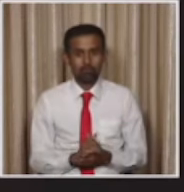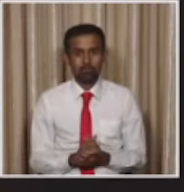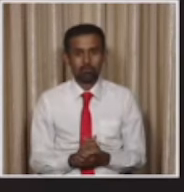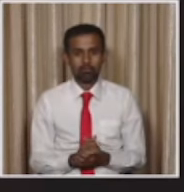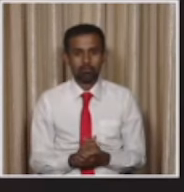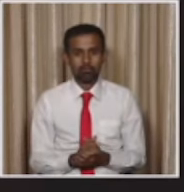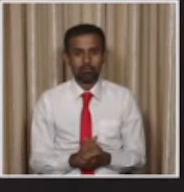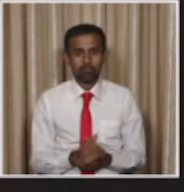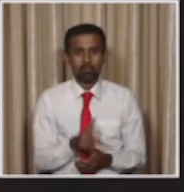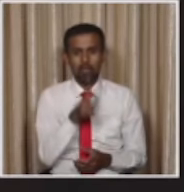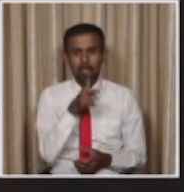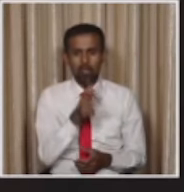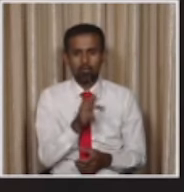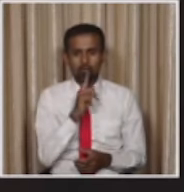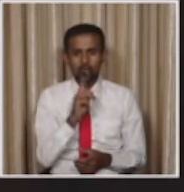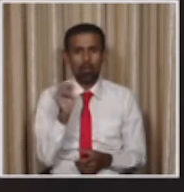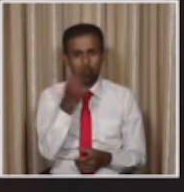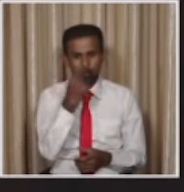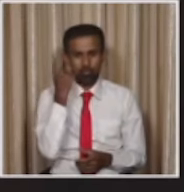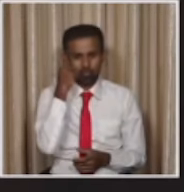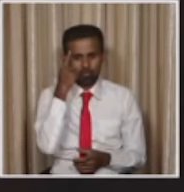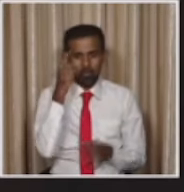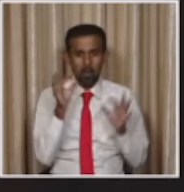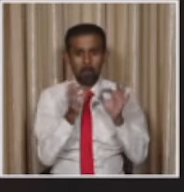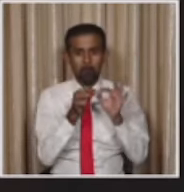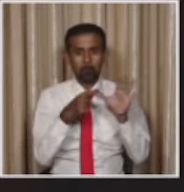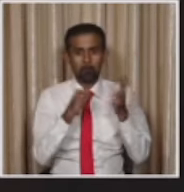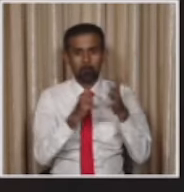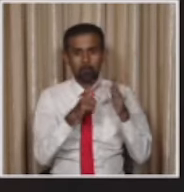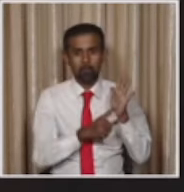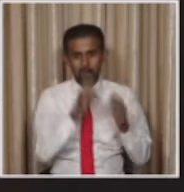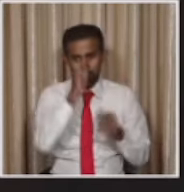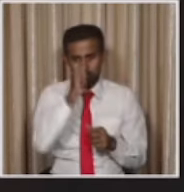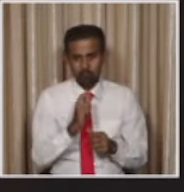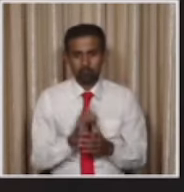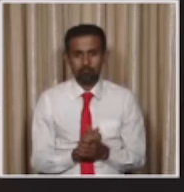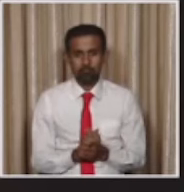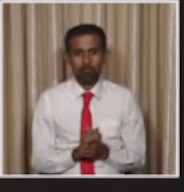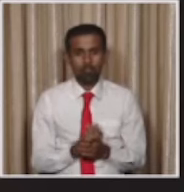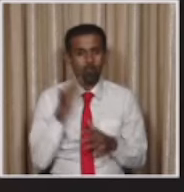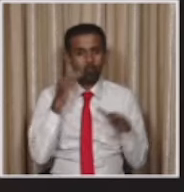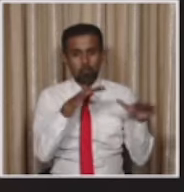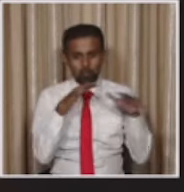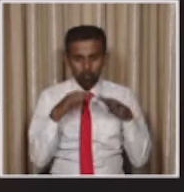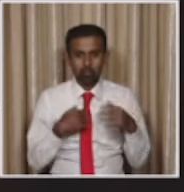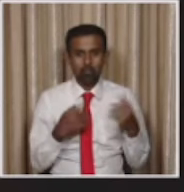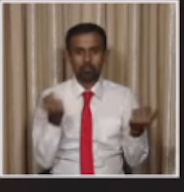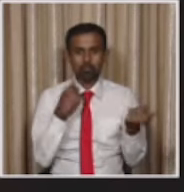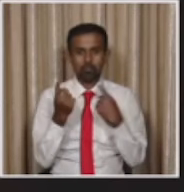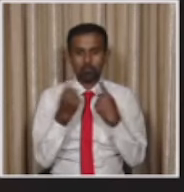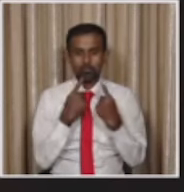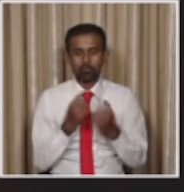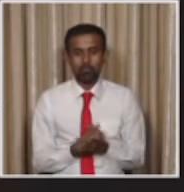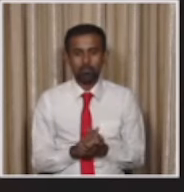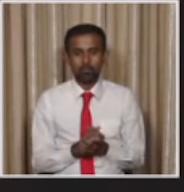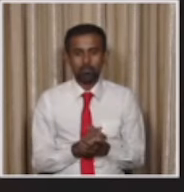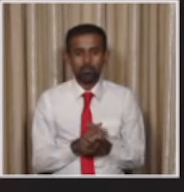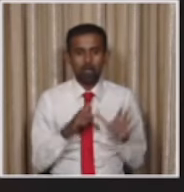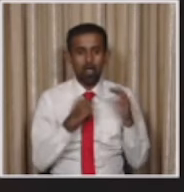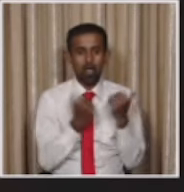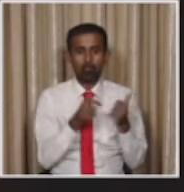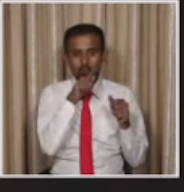තියෙනවා. කපුටෙක් කියලා කියන්නේ කවුරුත් නෙමෙයි, අපි දන්න බැසිල් රාජපක්ෂ මහත්තයා. ජනතාව තමයි මේවා කියන්නේ. කොවුලෙක් එනකම්